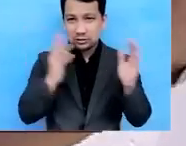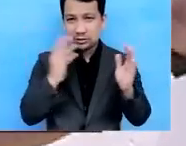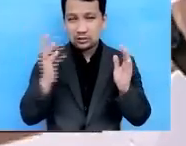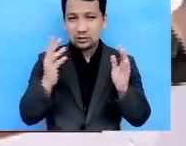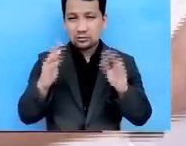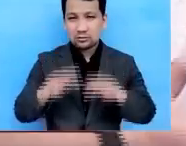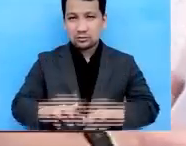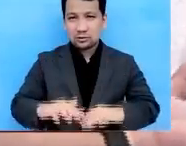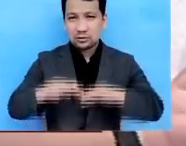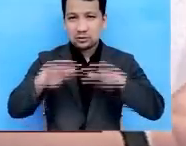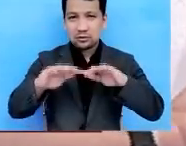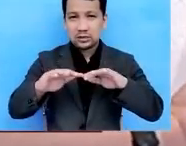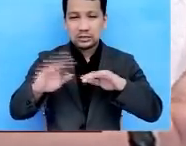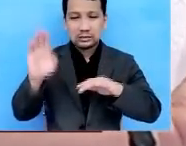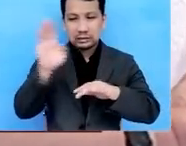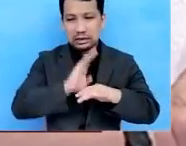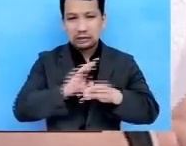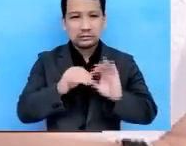tapos